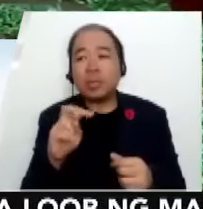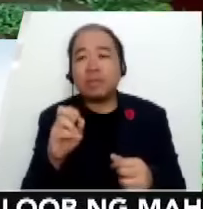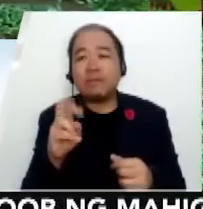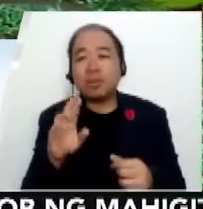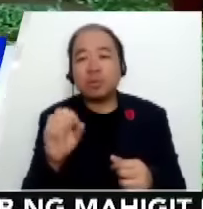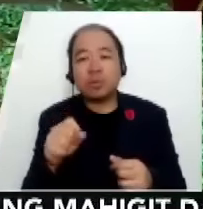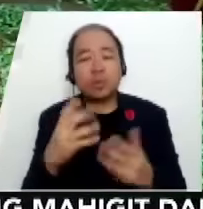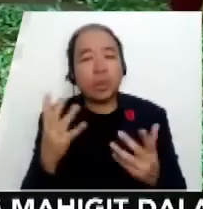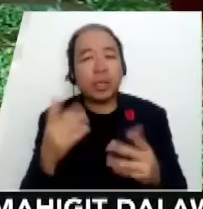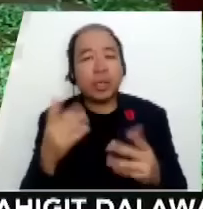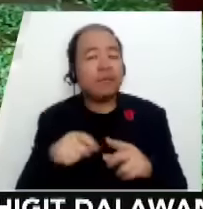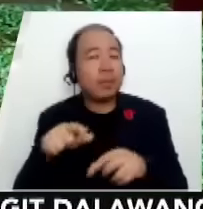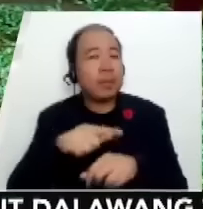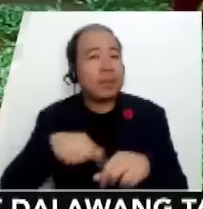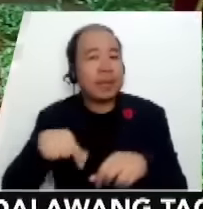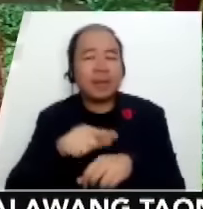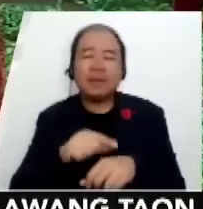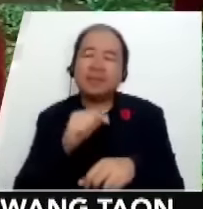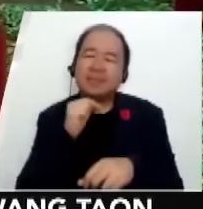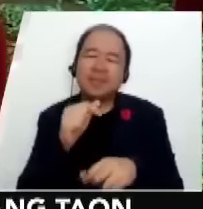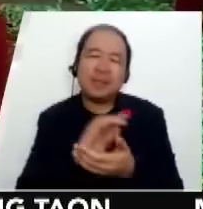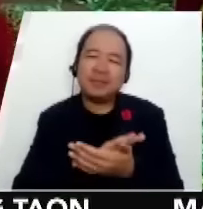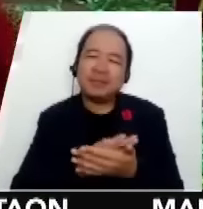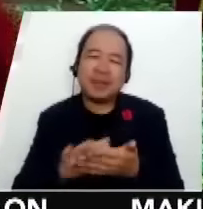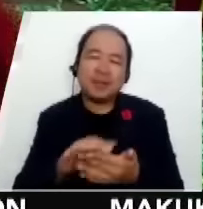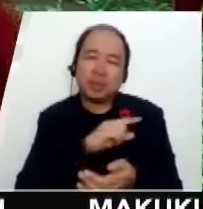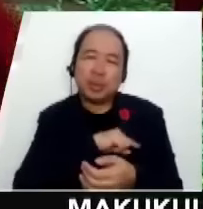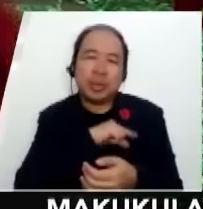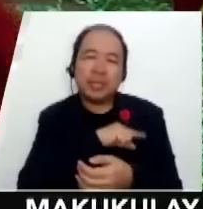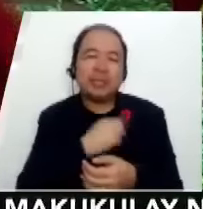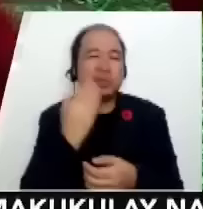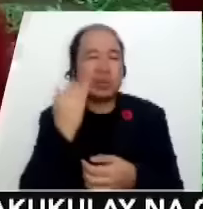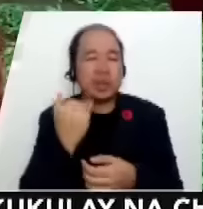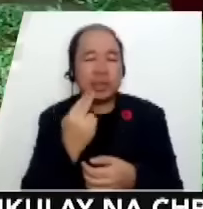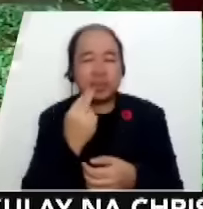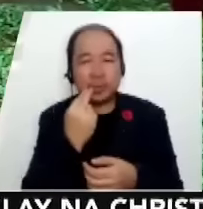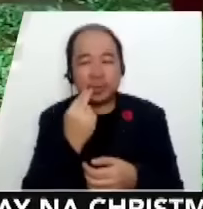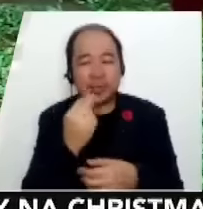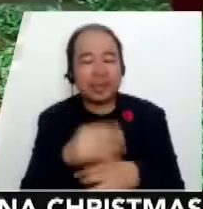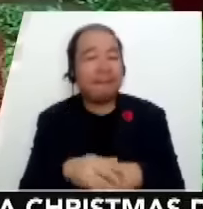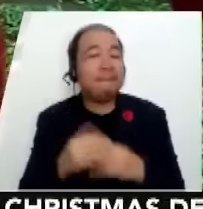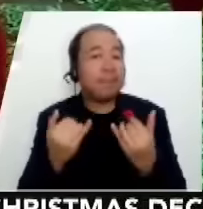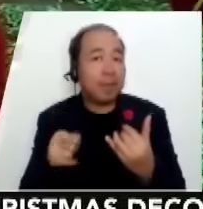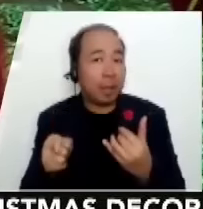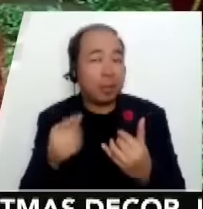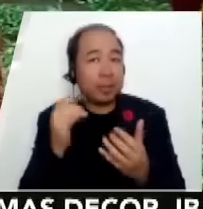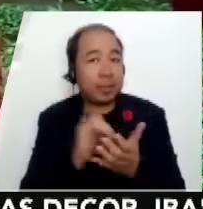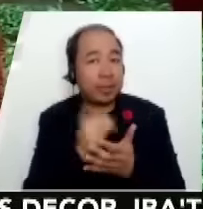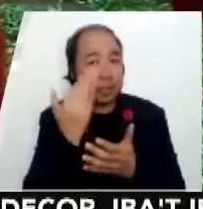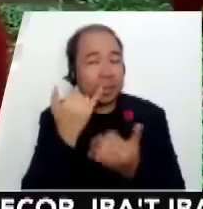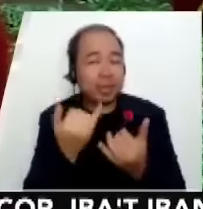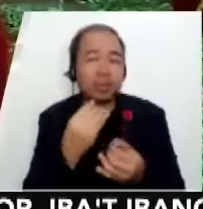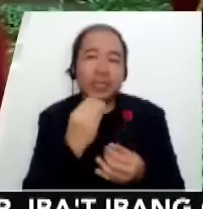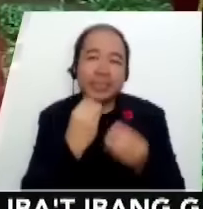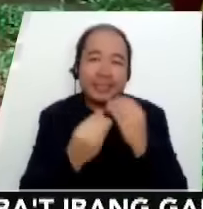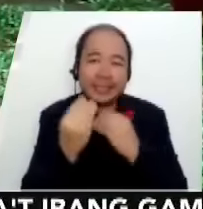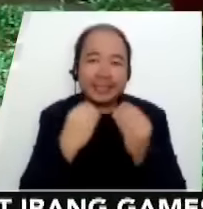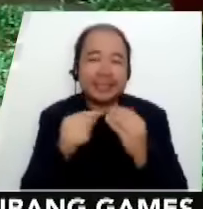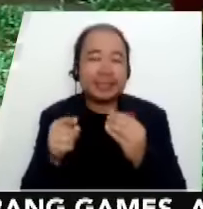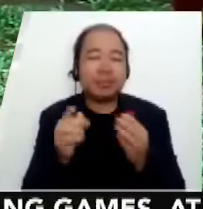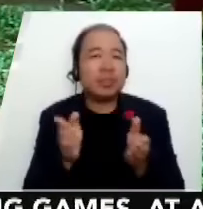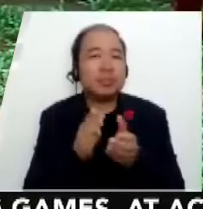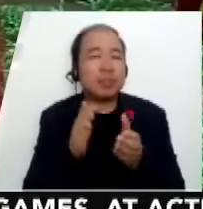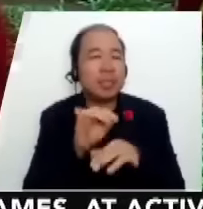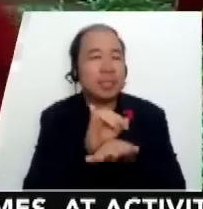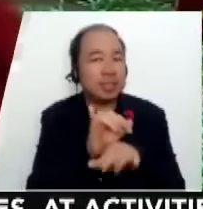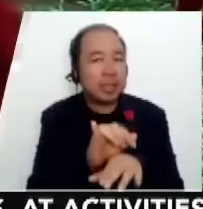hindi masyadong magaganda, kaya kulang sila ng nutrients na nakukuha rito. Itong dahilan bakit kailangan silang kumain ng mga maliliit na insekto at maliliit